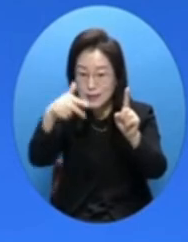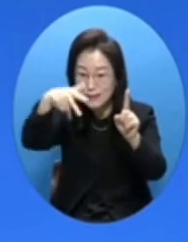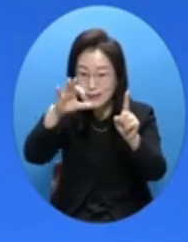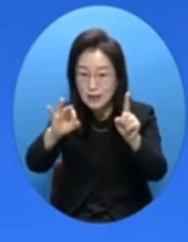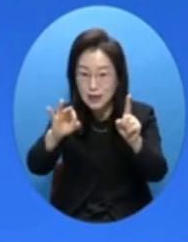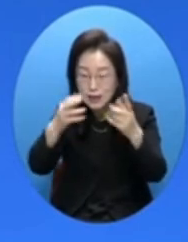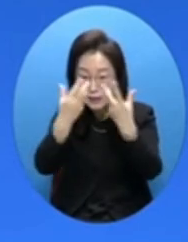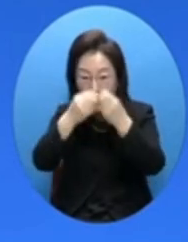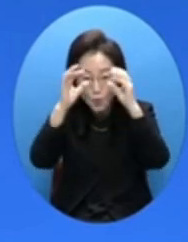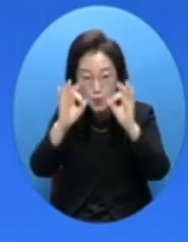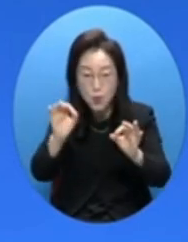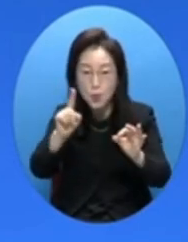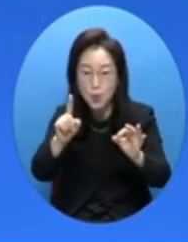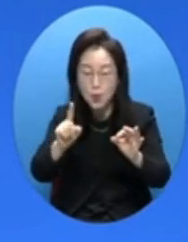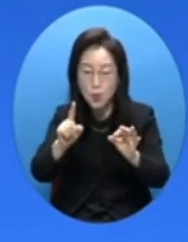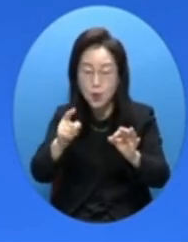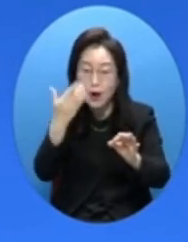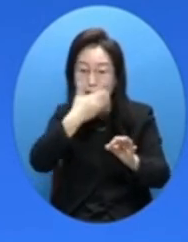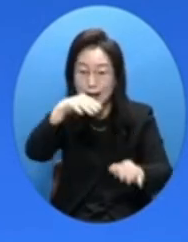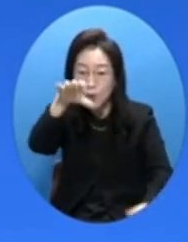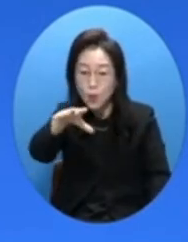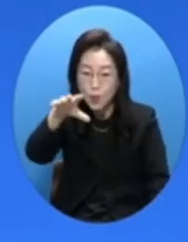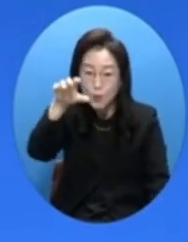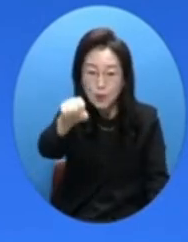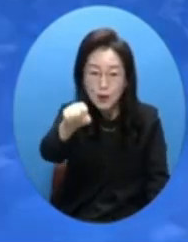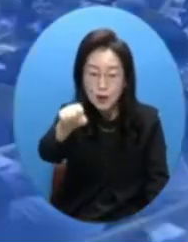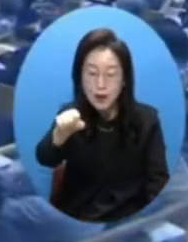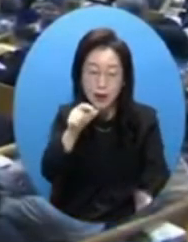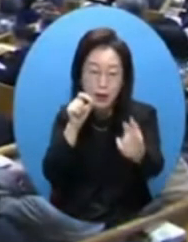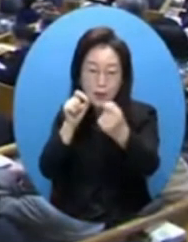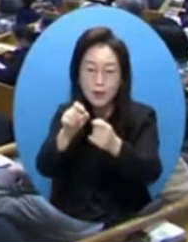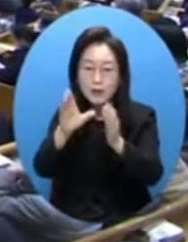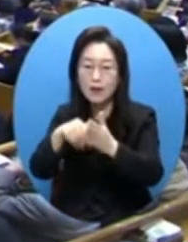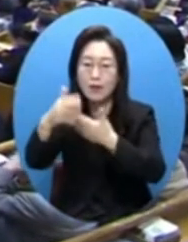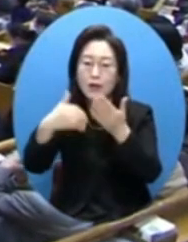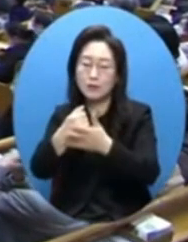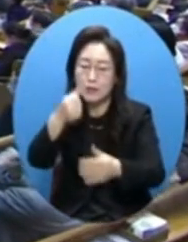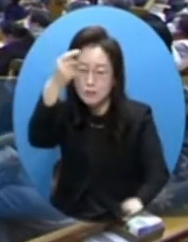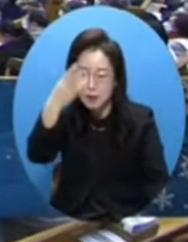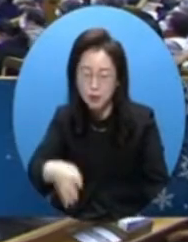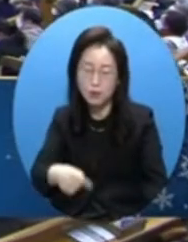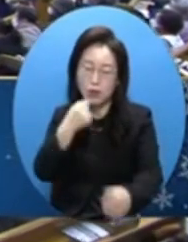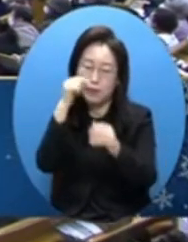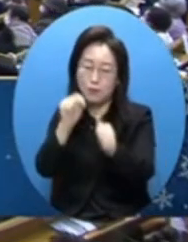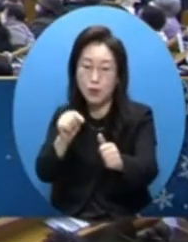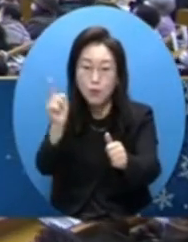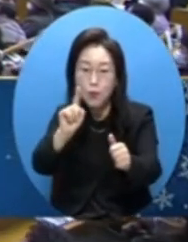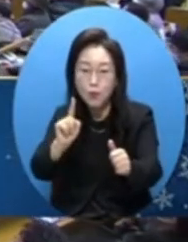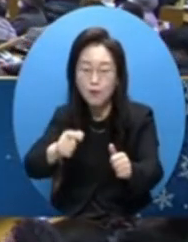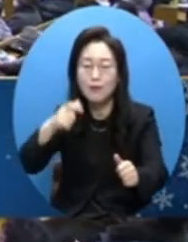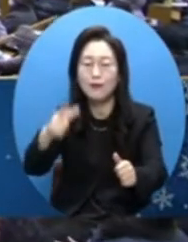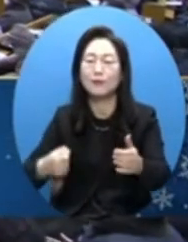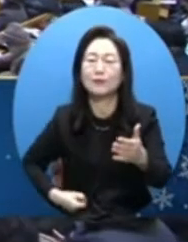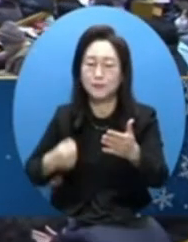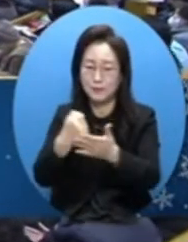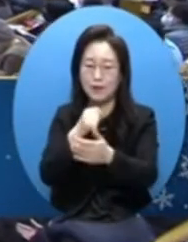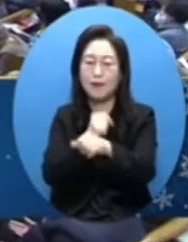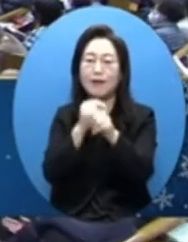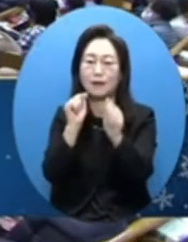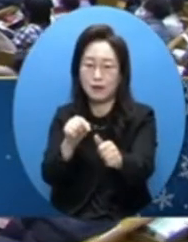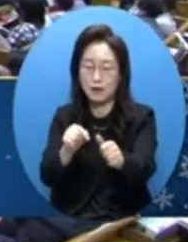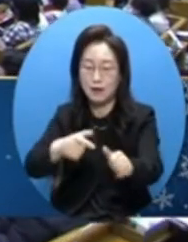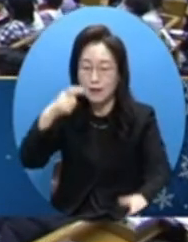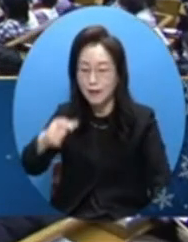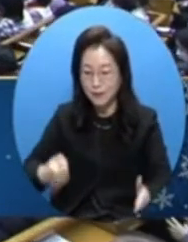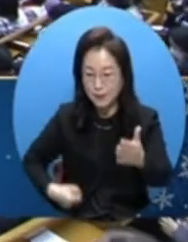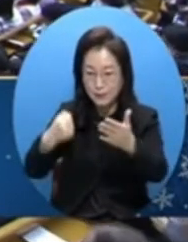앞둔 여호수아에게 여러 차례 강조해서 하신 말씀이 있습니다. 그것이 바로 강하고 담대하라는 말씀입니다.